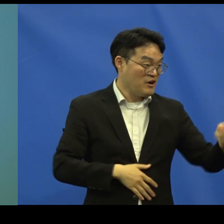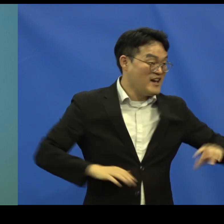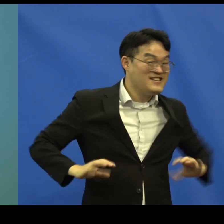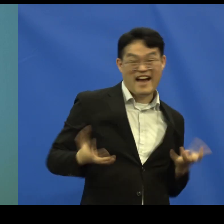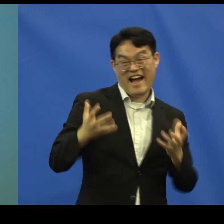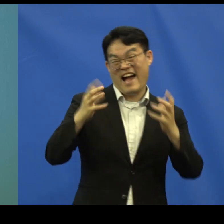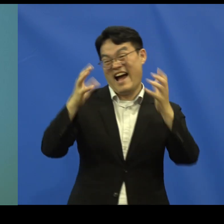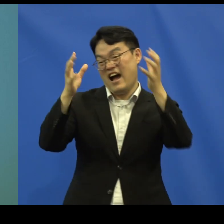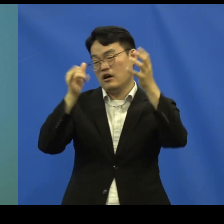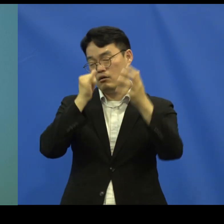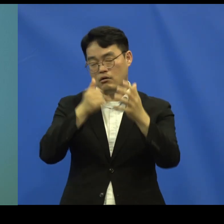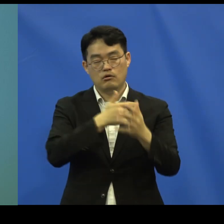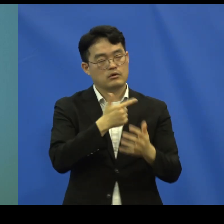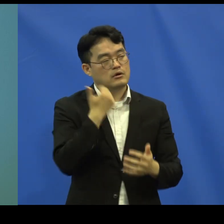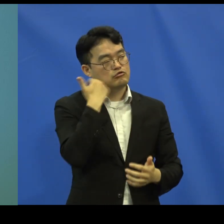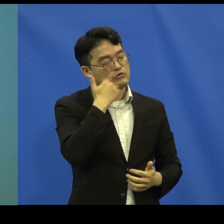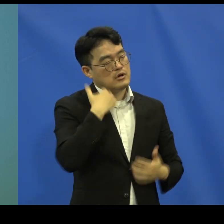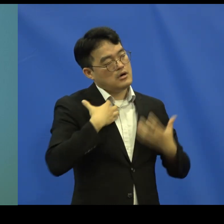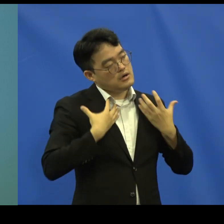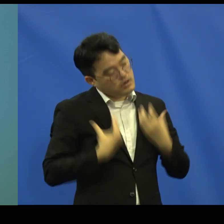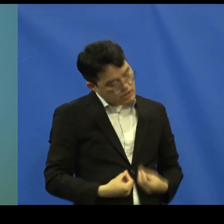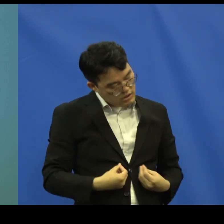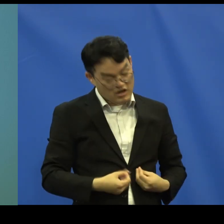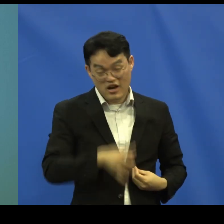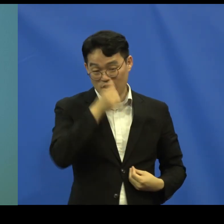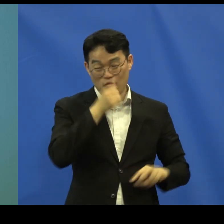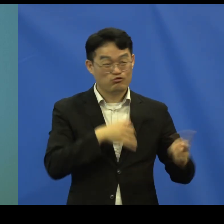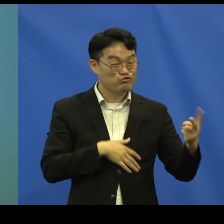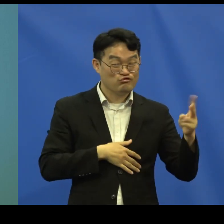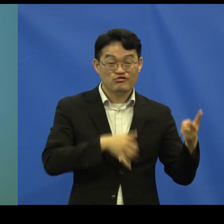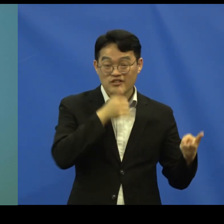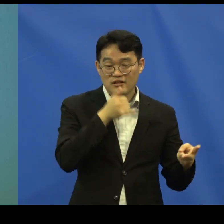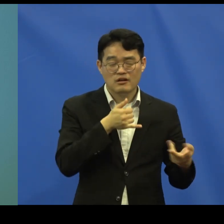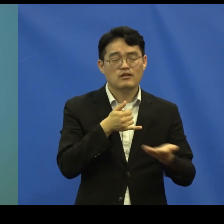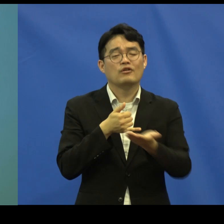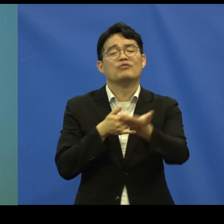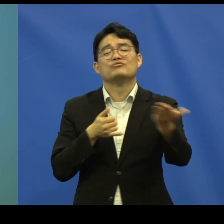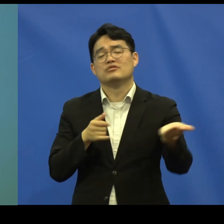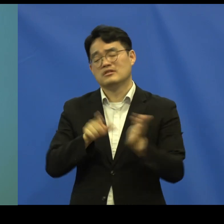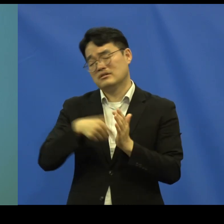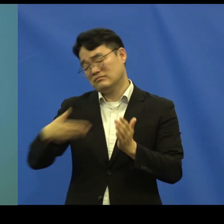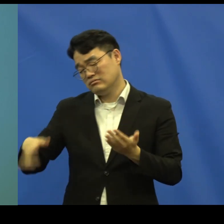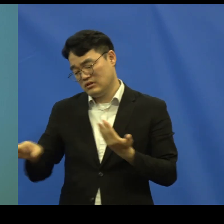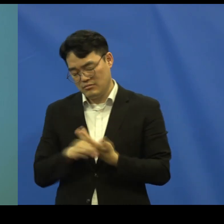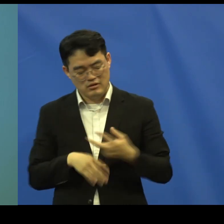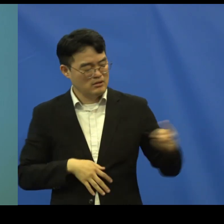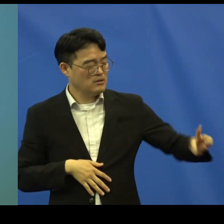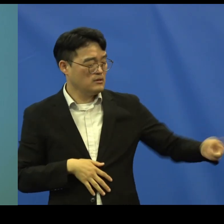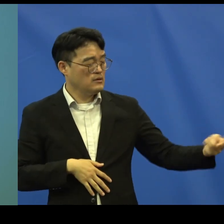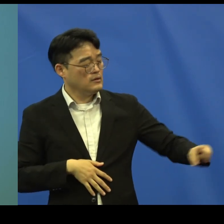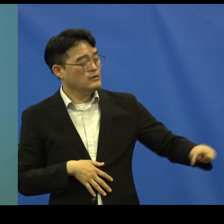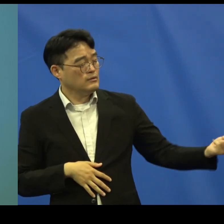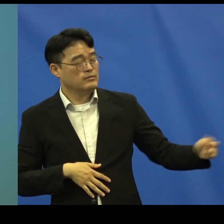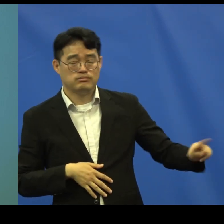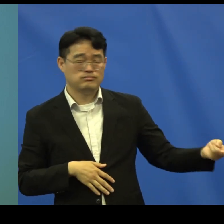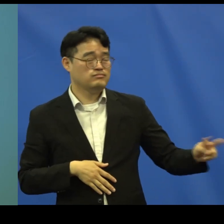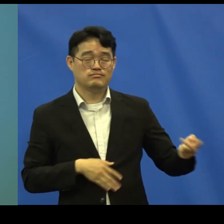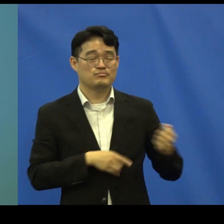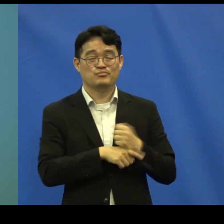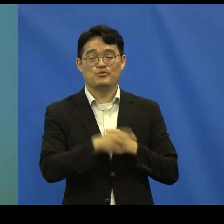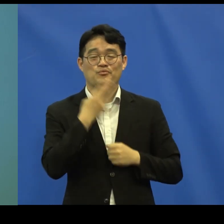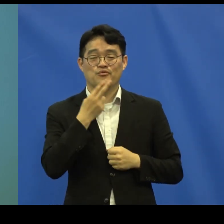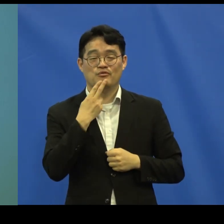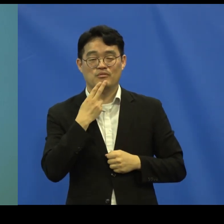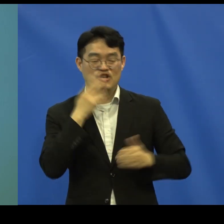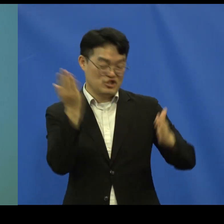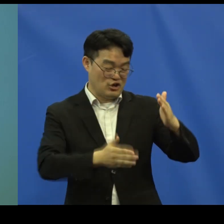없어요. 세월이 지나면 뭘 내가 그런 것 가지고 그렇게 열을 냈는가 후회할 날이 올 수 있어요. 금방 지나갑니다. 절대